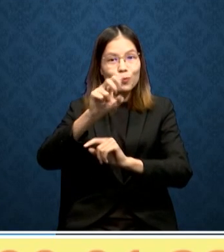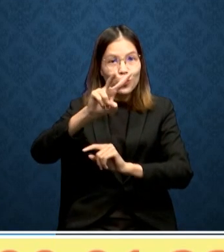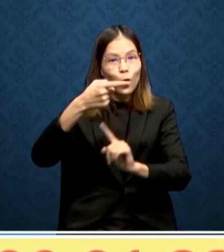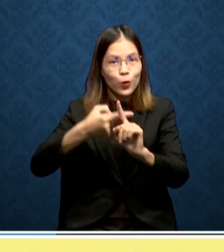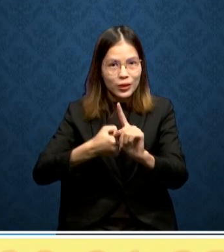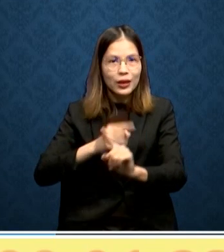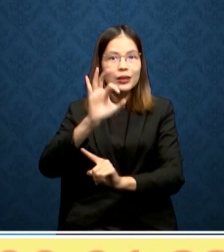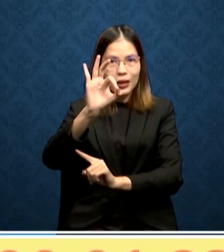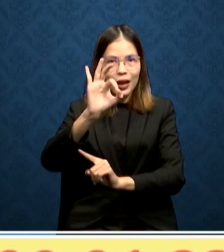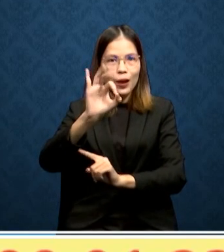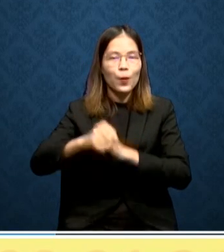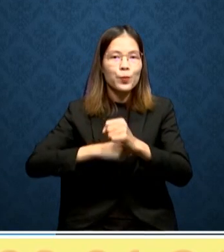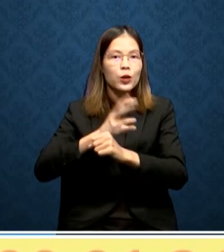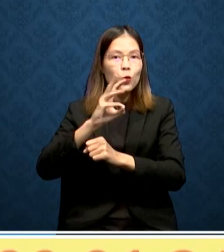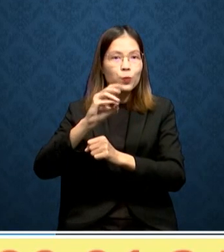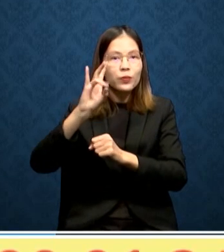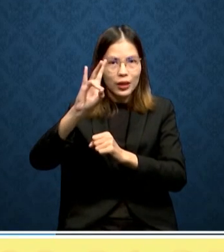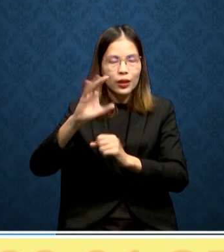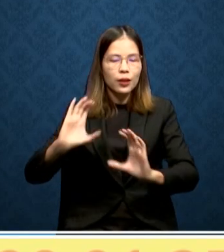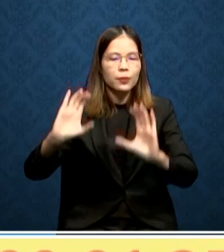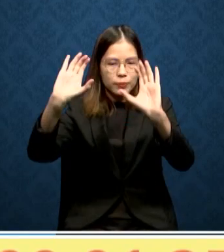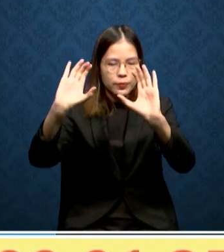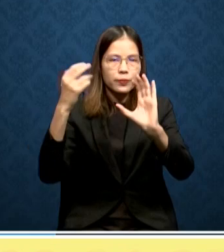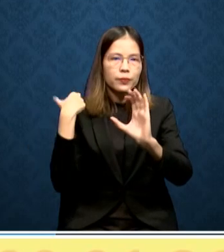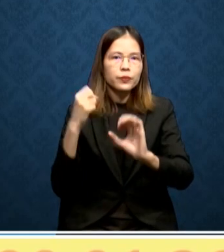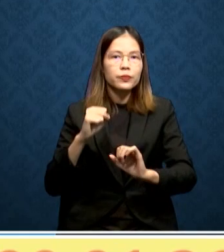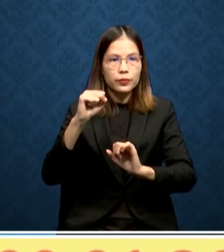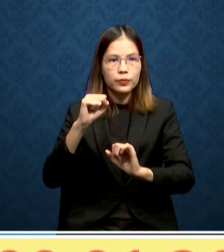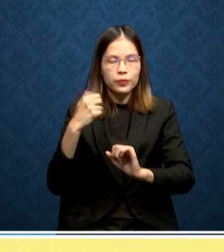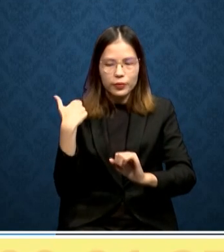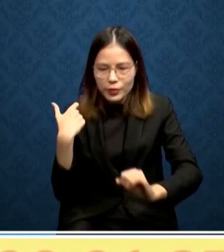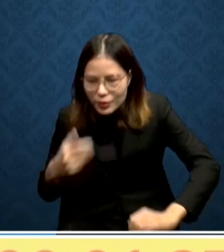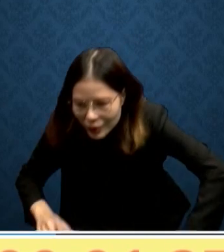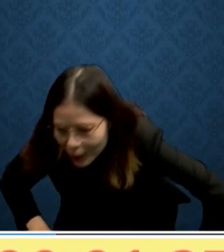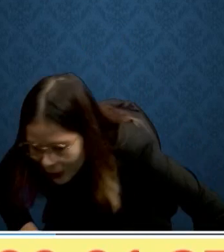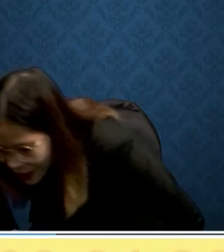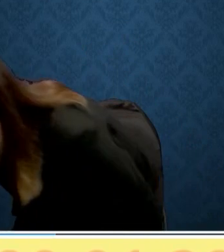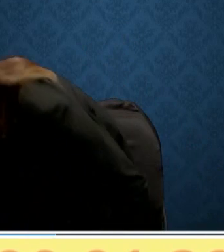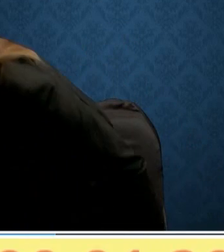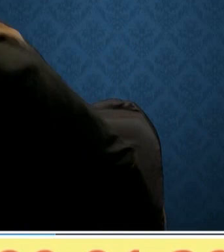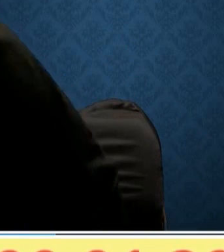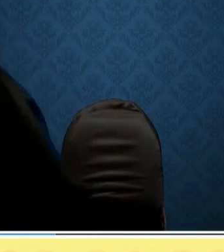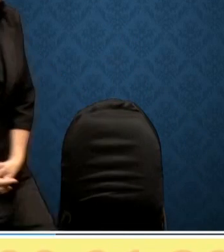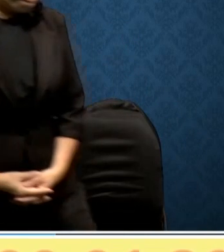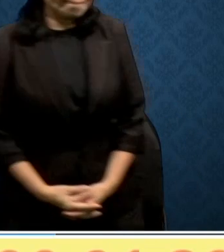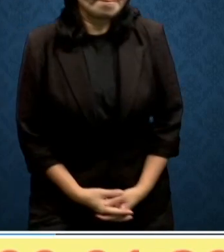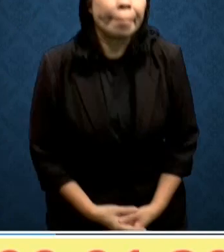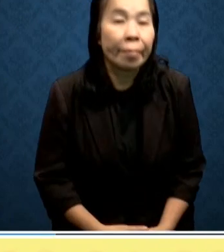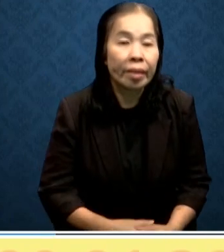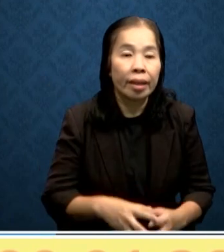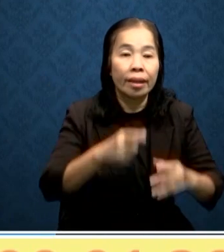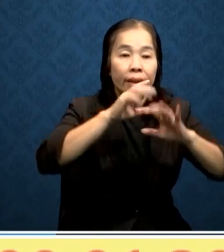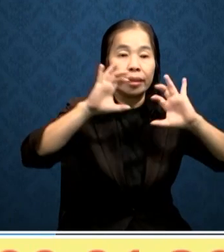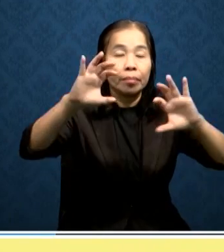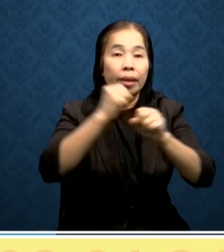ที่ผ่านมารัฐบาลจะยึดมั่นในหลักนิติธรรมและความโปร่งใสสร้างความชอบธรรมในการบริหารราชการ